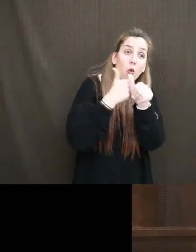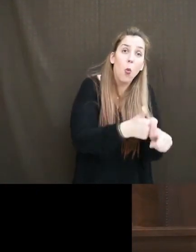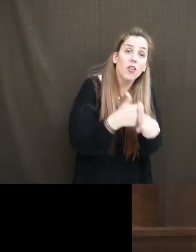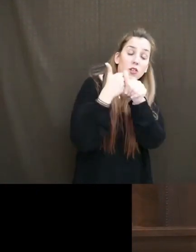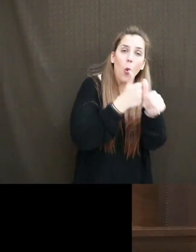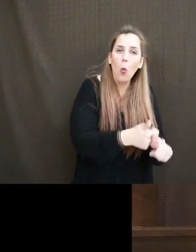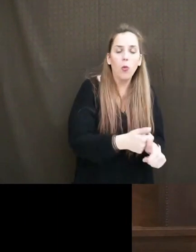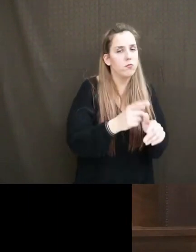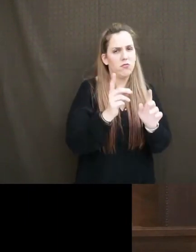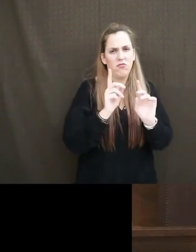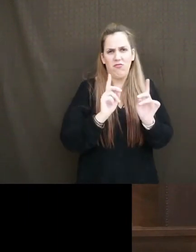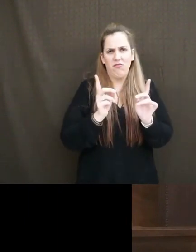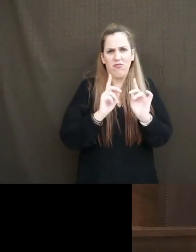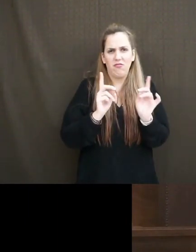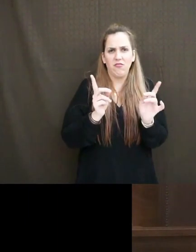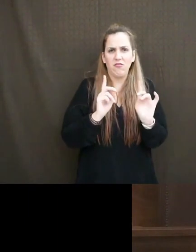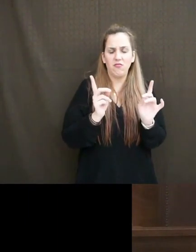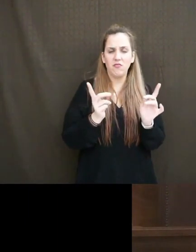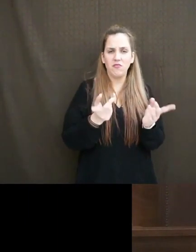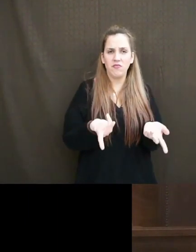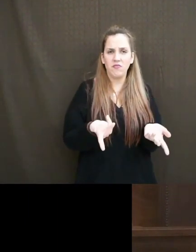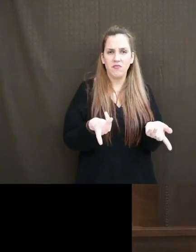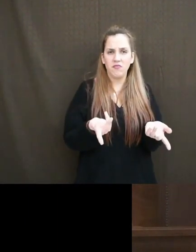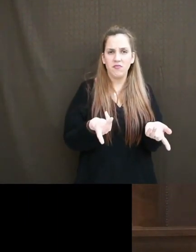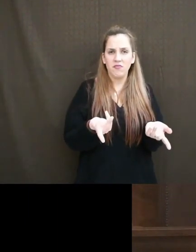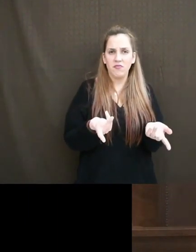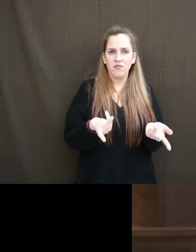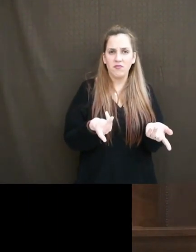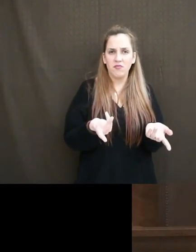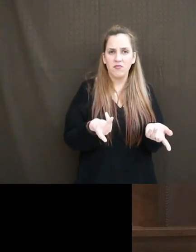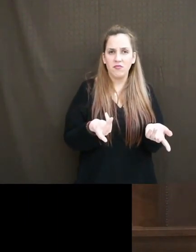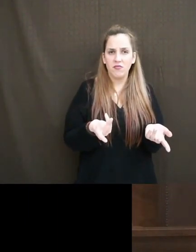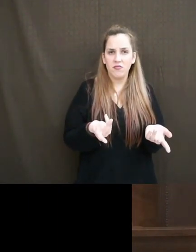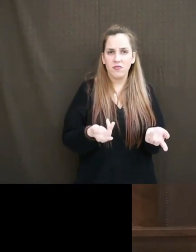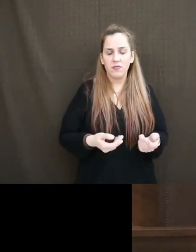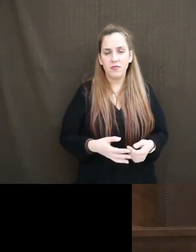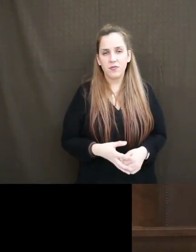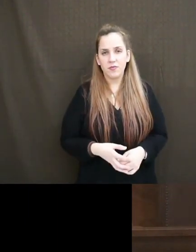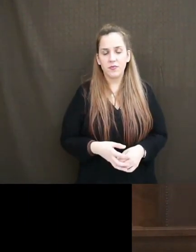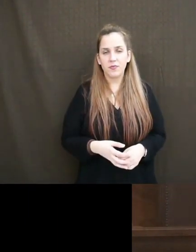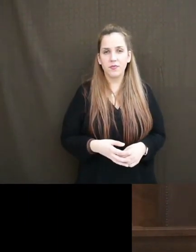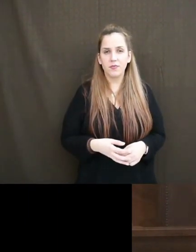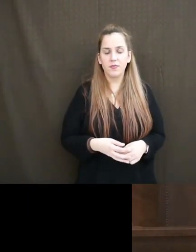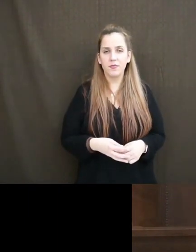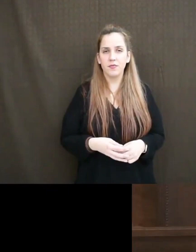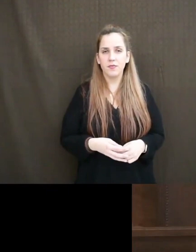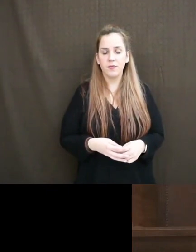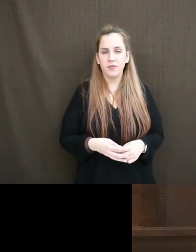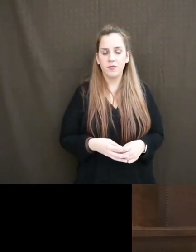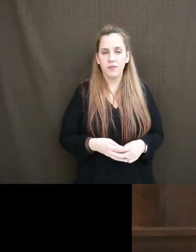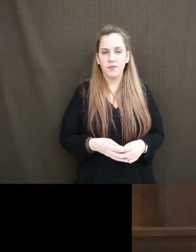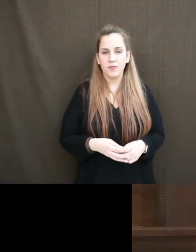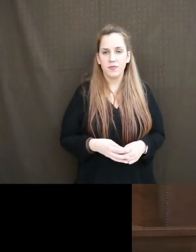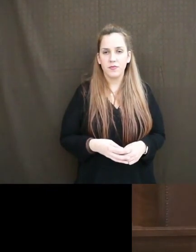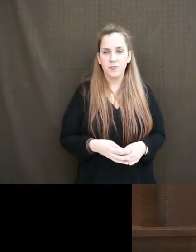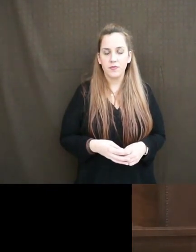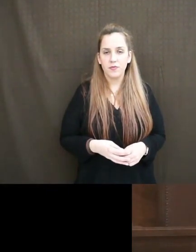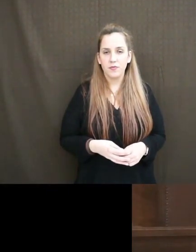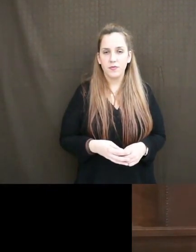Θεός και να πιστεύεις, αλλά και να τηρήσεις τον νόμο. Και όταν προσθέτεις